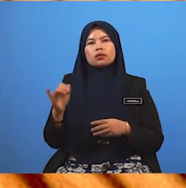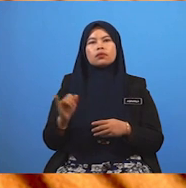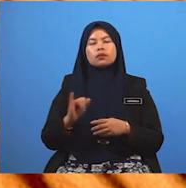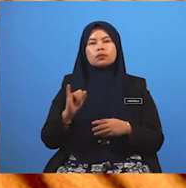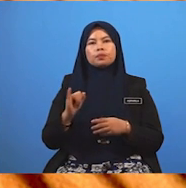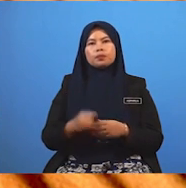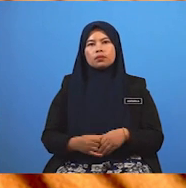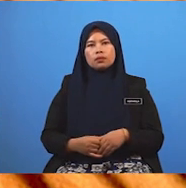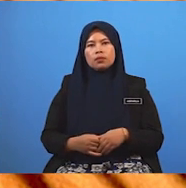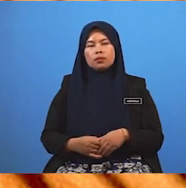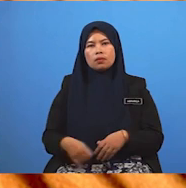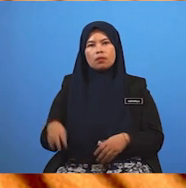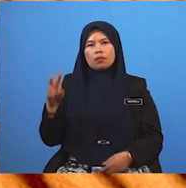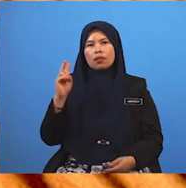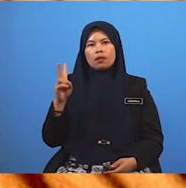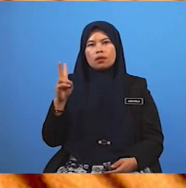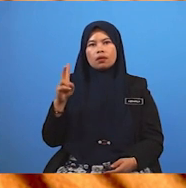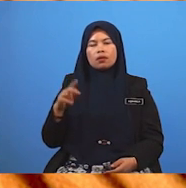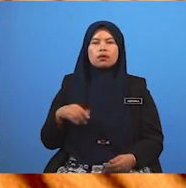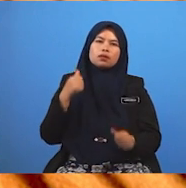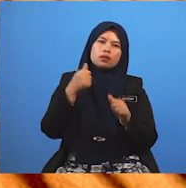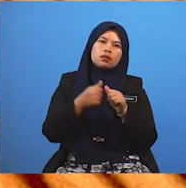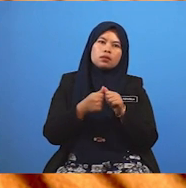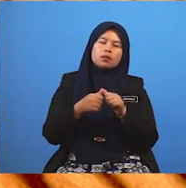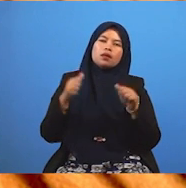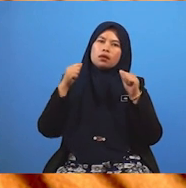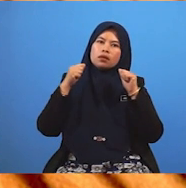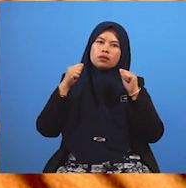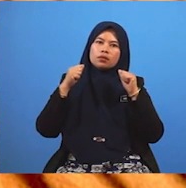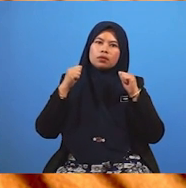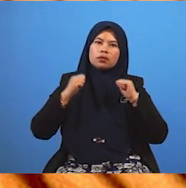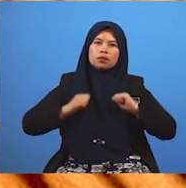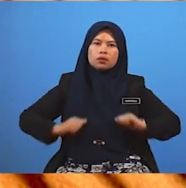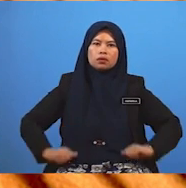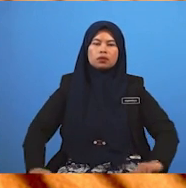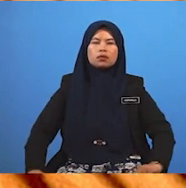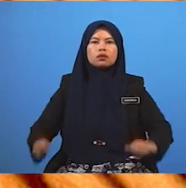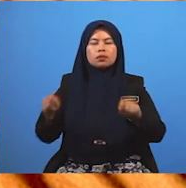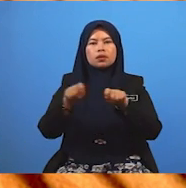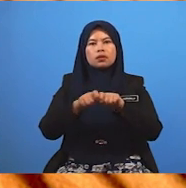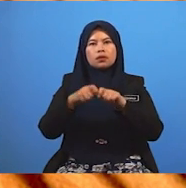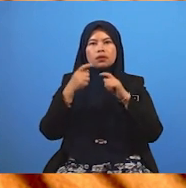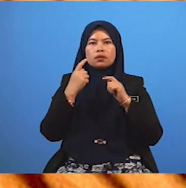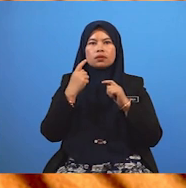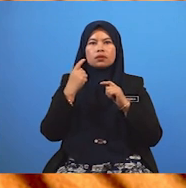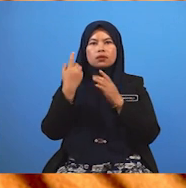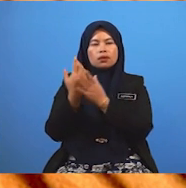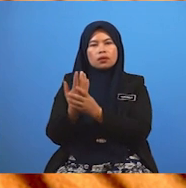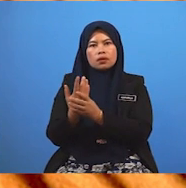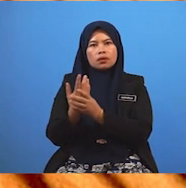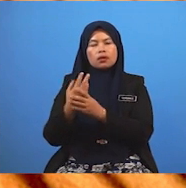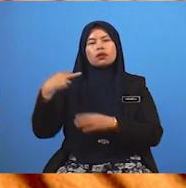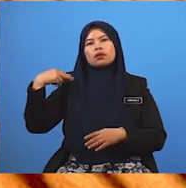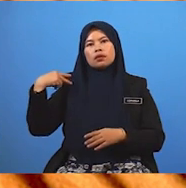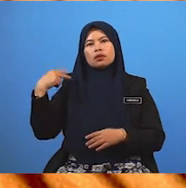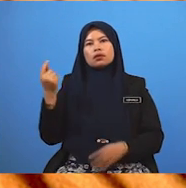kedua, setiap anggota seperti tangan, kaki dan mulut akan menjadi saksi